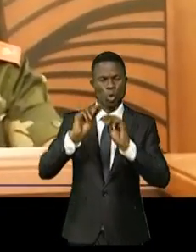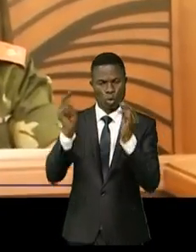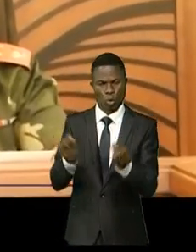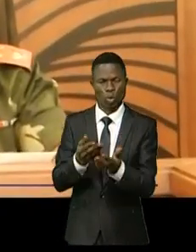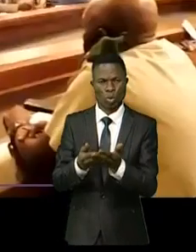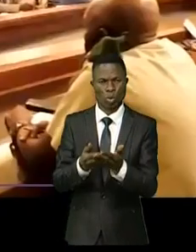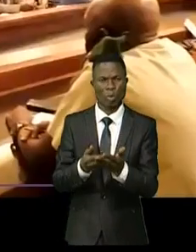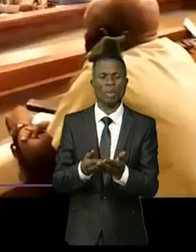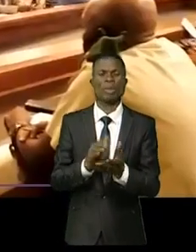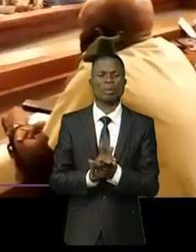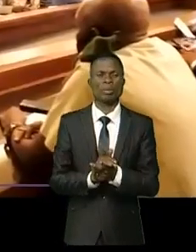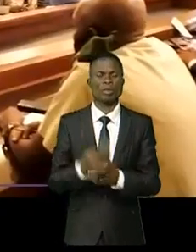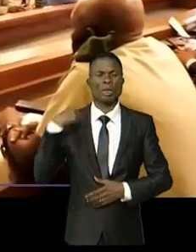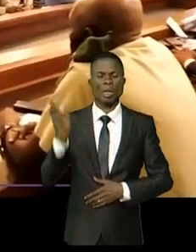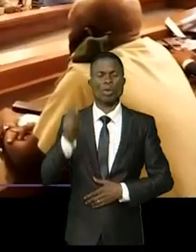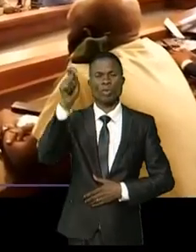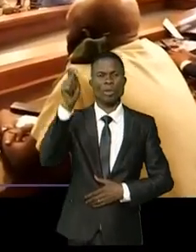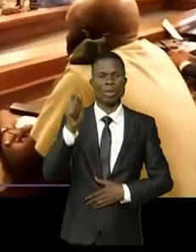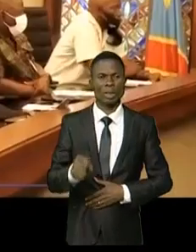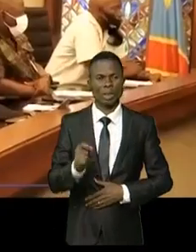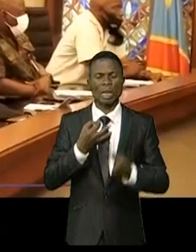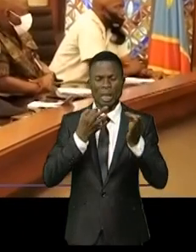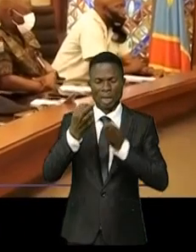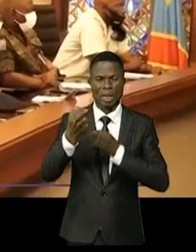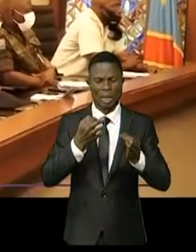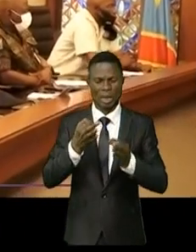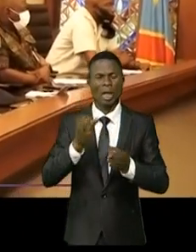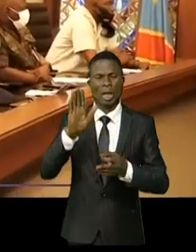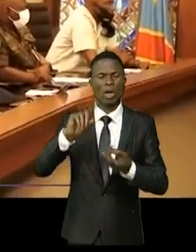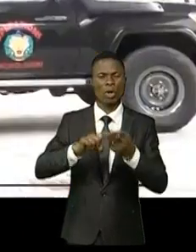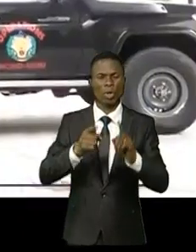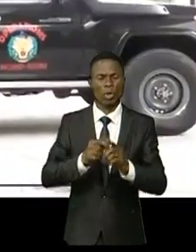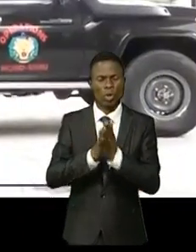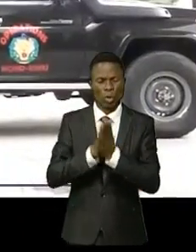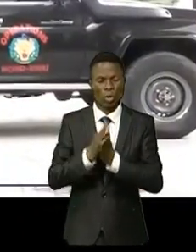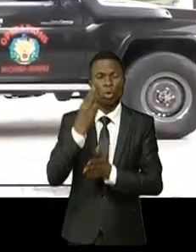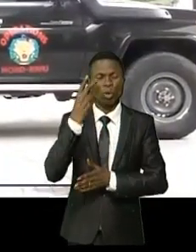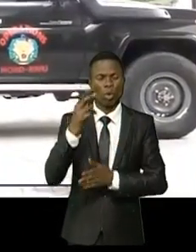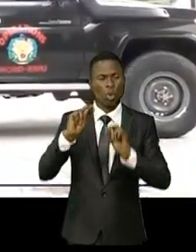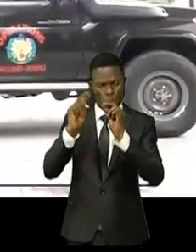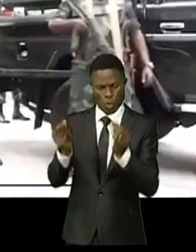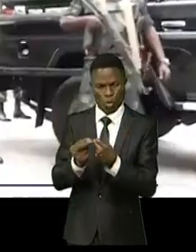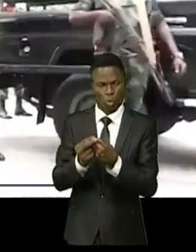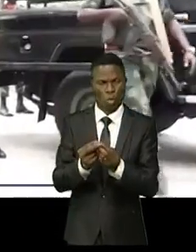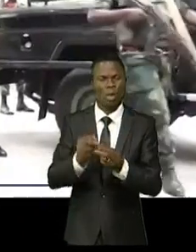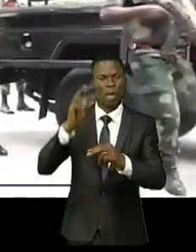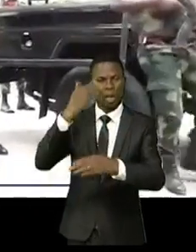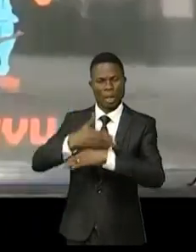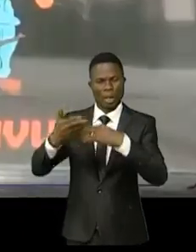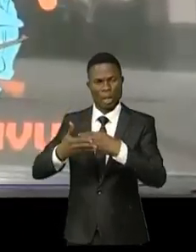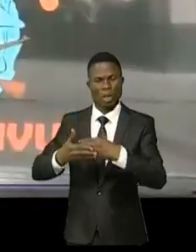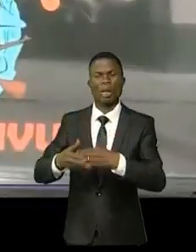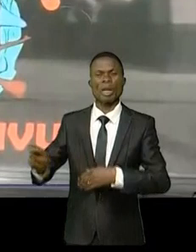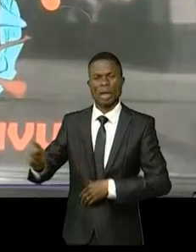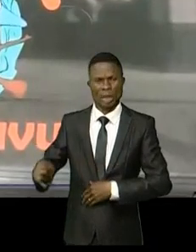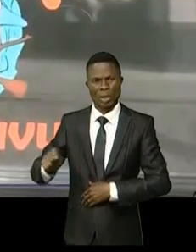niveau national. Le gouverneur militaire a exprimé à son hôte le souhait de voir cette commission s'implanter dans son entité et